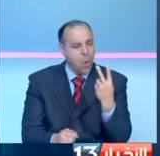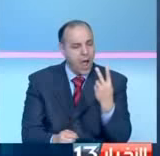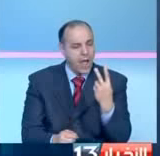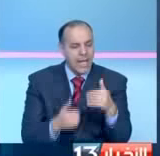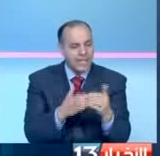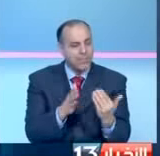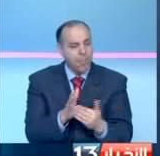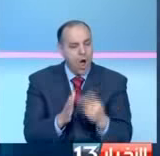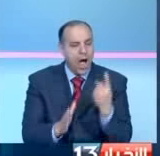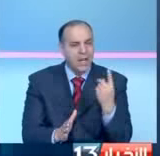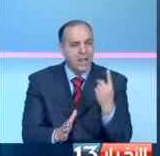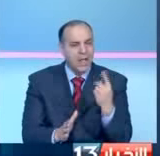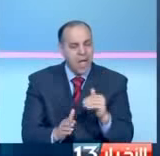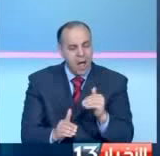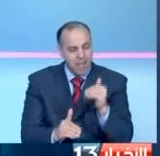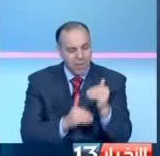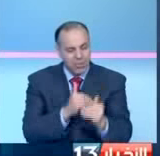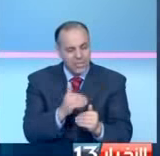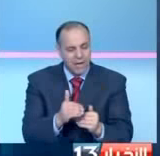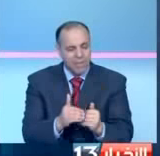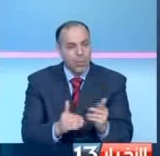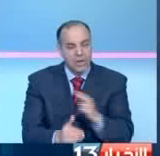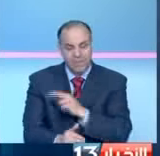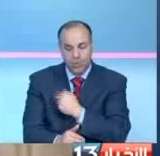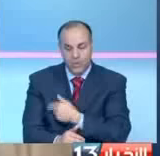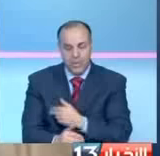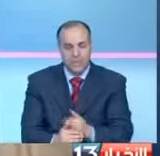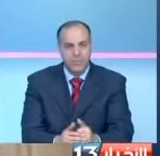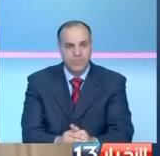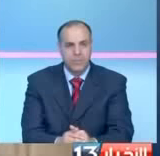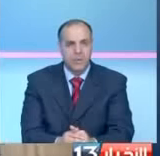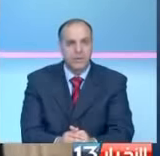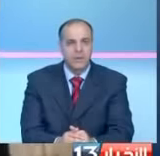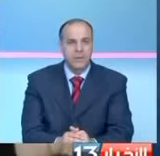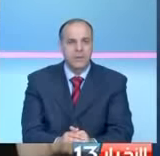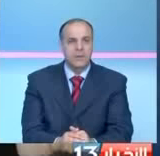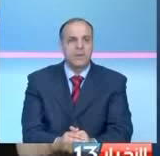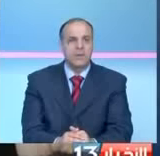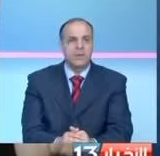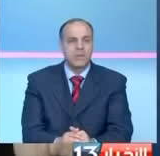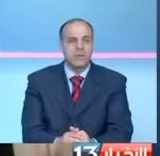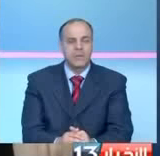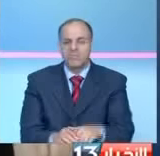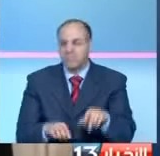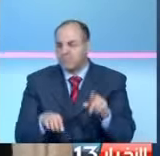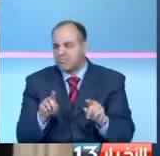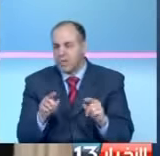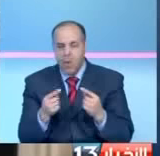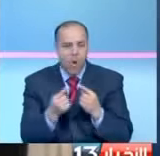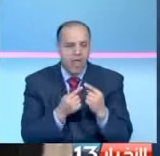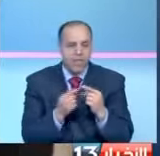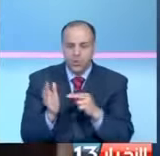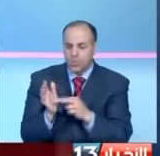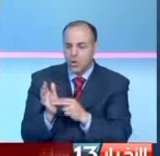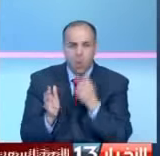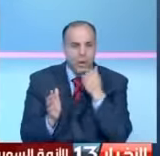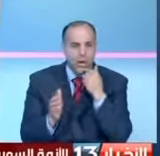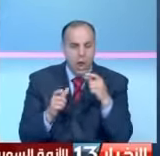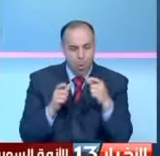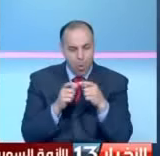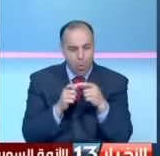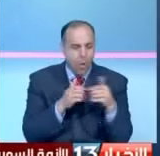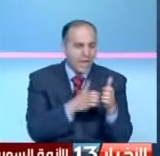للمعارضة قبل استئناف مفاوضات جنيف. بين مد وجزر تسير المحادثات السورية بين